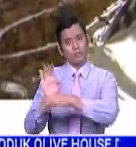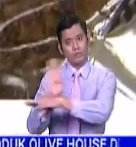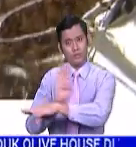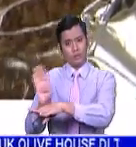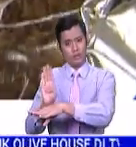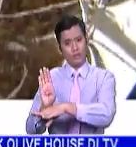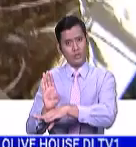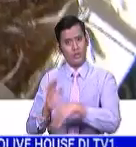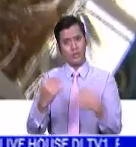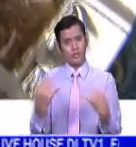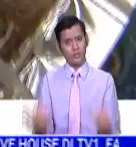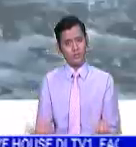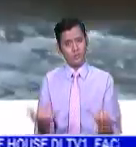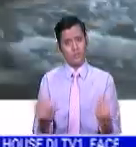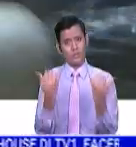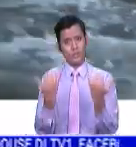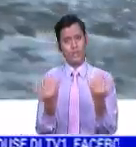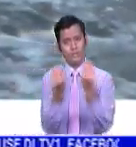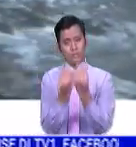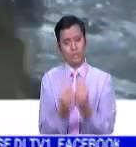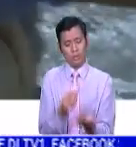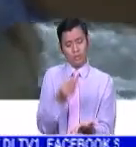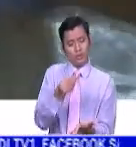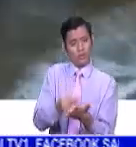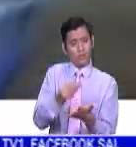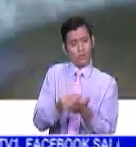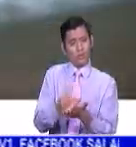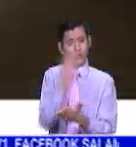walaupun ruang fiskal kerajaan curhat